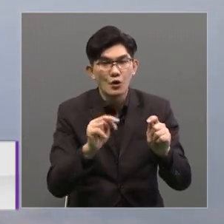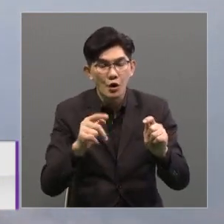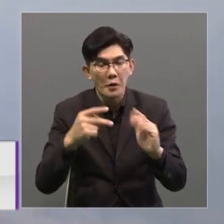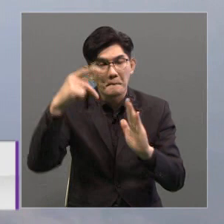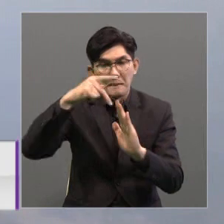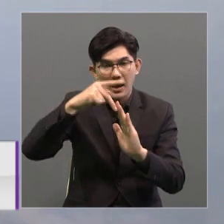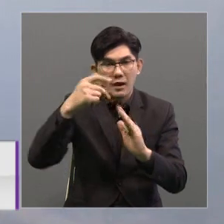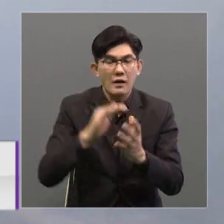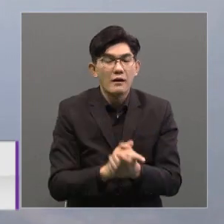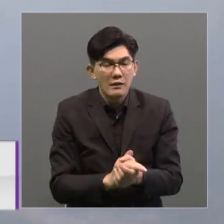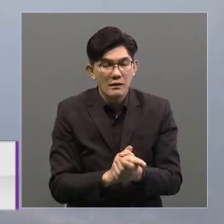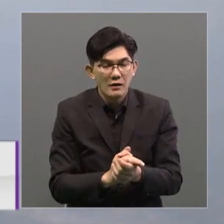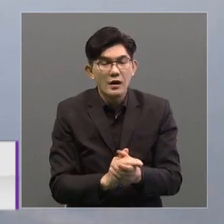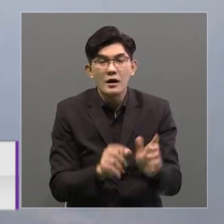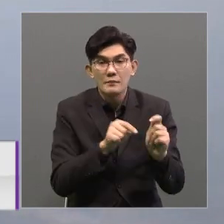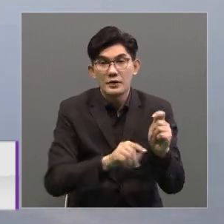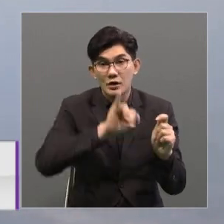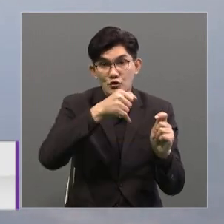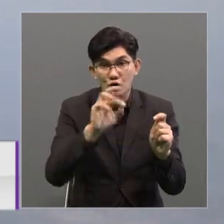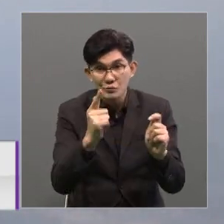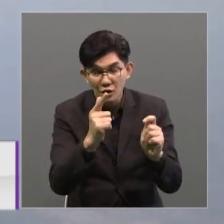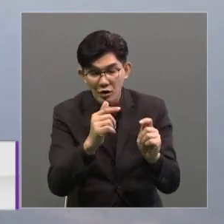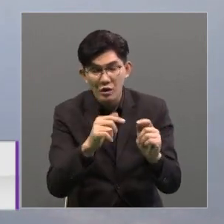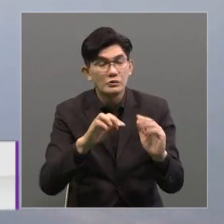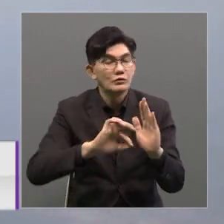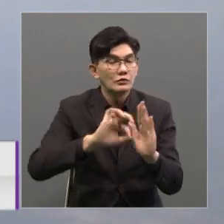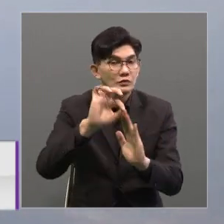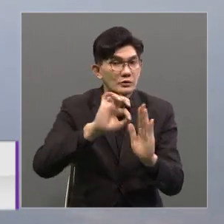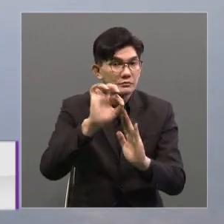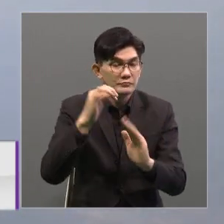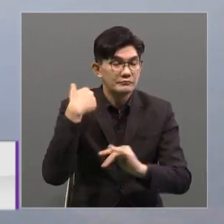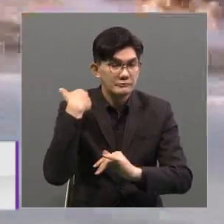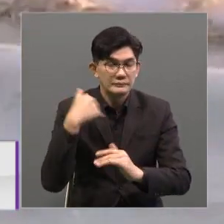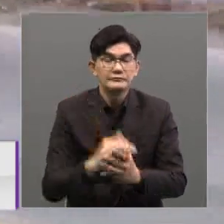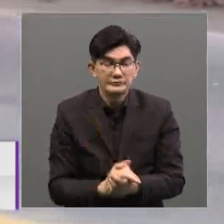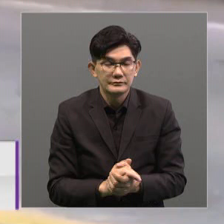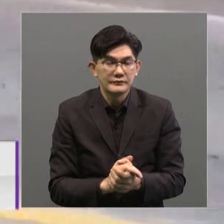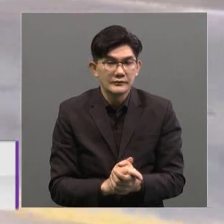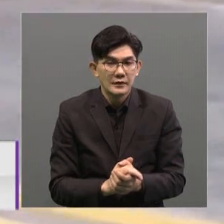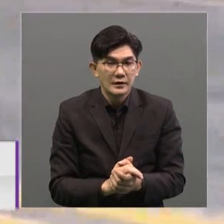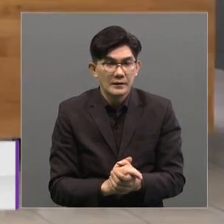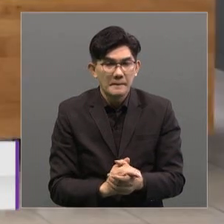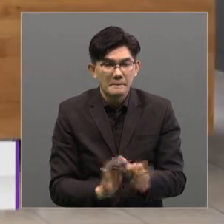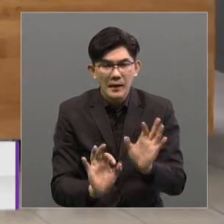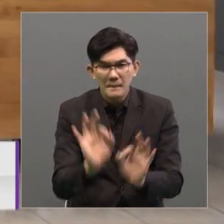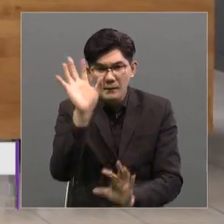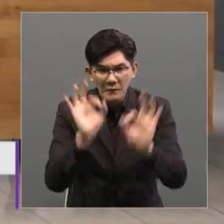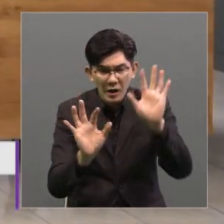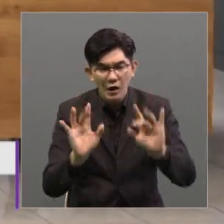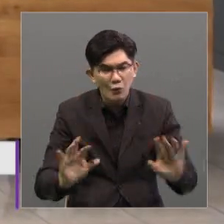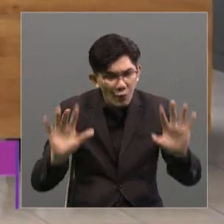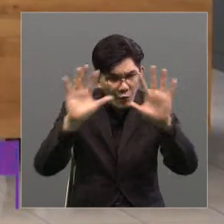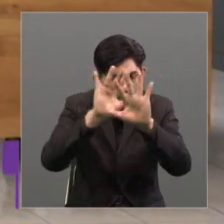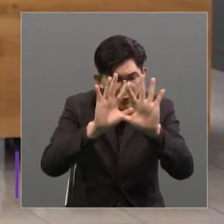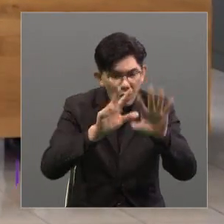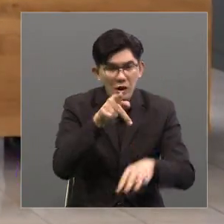และพื้นที่ป่าไม้ของอำเภอจอมทองอำเภอฮอดจังหวัดเชียงใหม่ด้วยครับ ส่วนสถานการณ์ไฟป่าหมอกควันแล้วก็ฝุ่นละอ